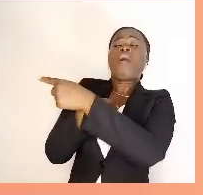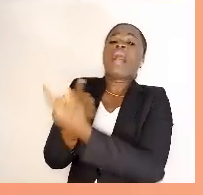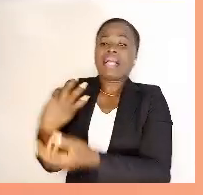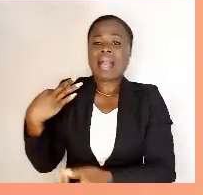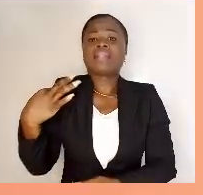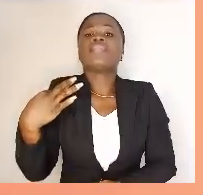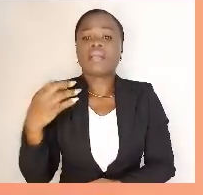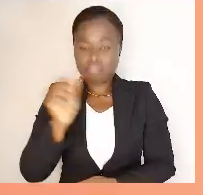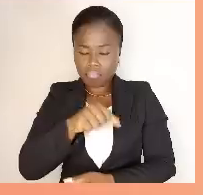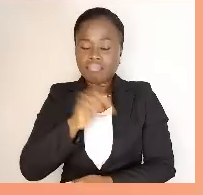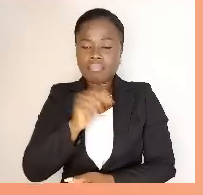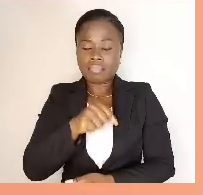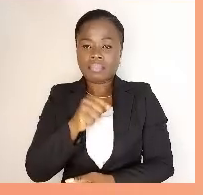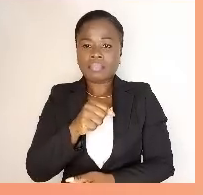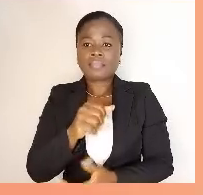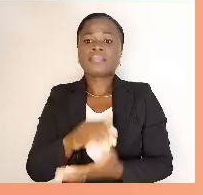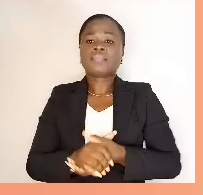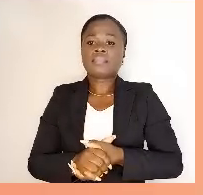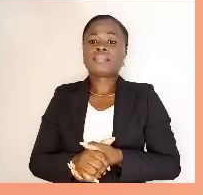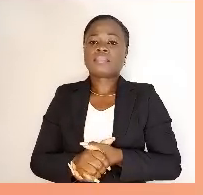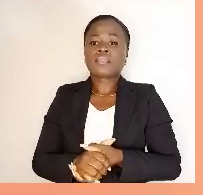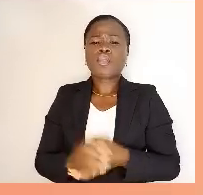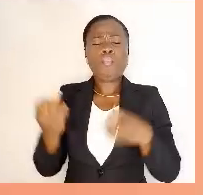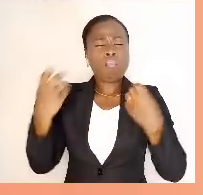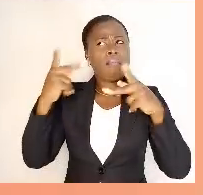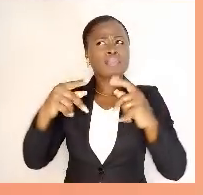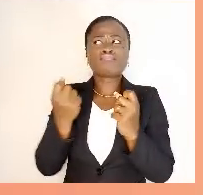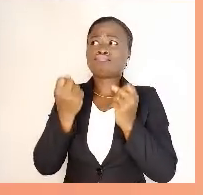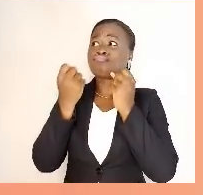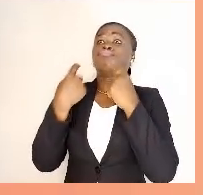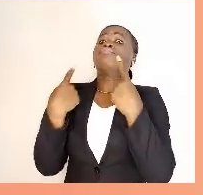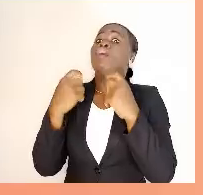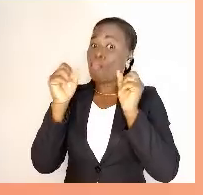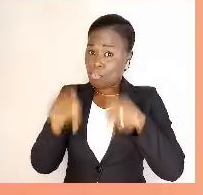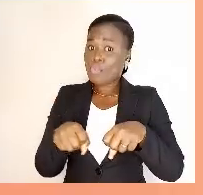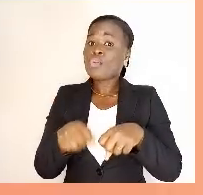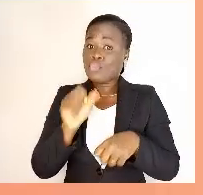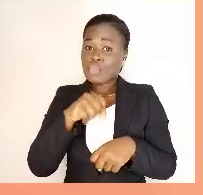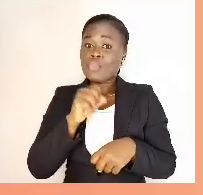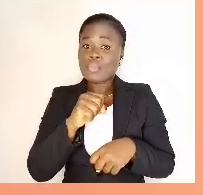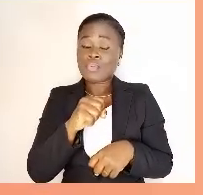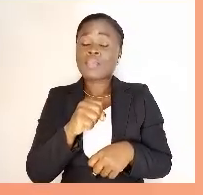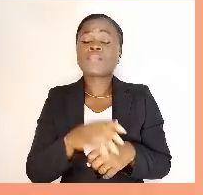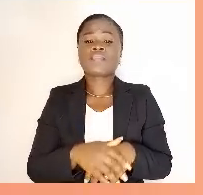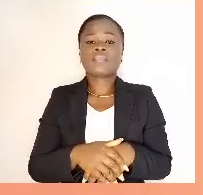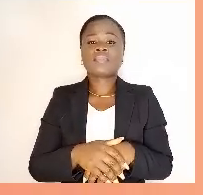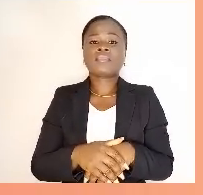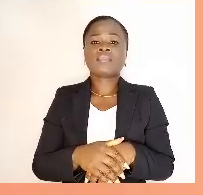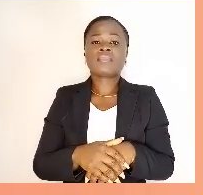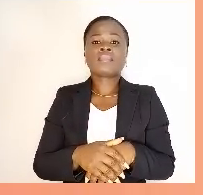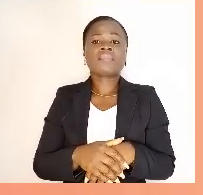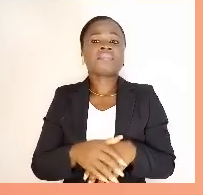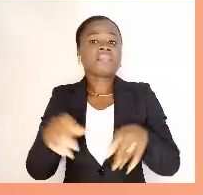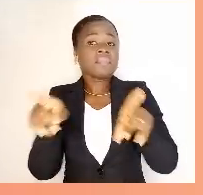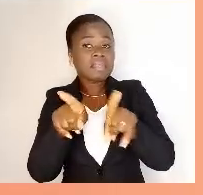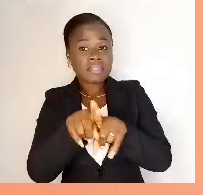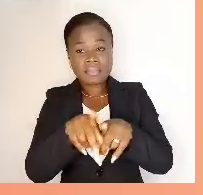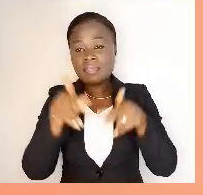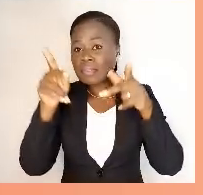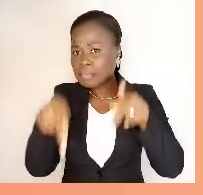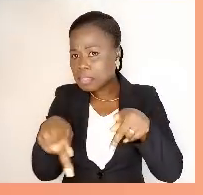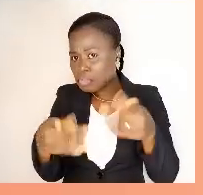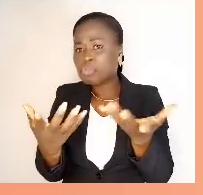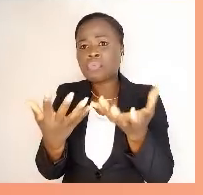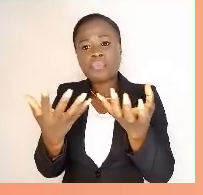confiance et la fidélité sincère. Elle surprendra aussi ceux et celles qui souhaitent